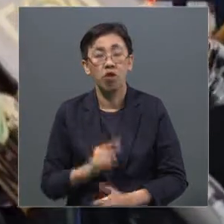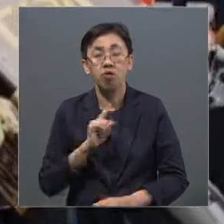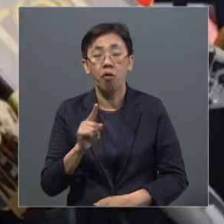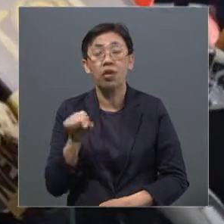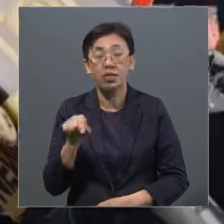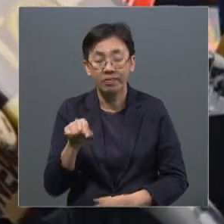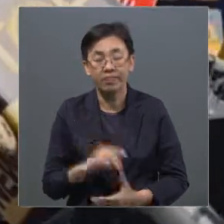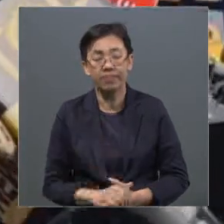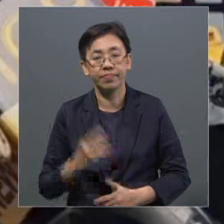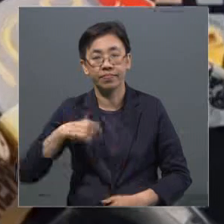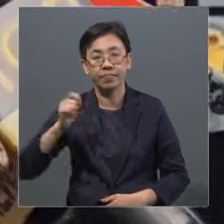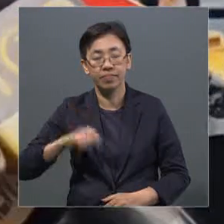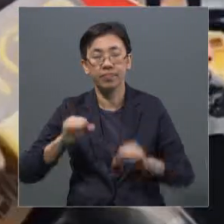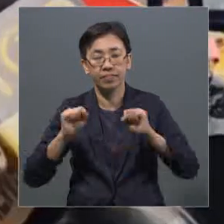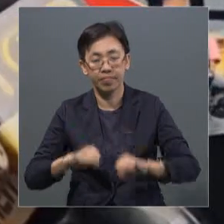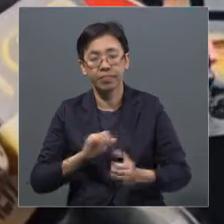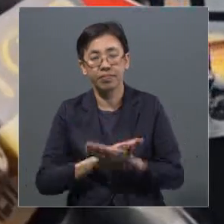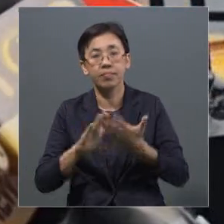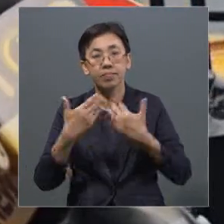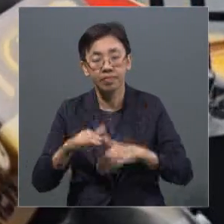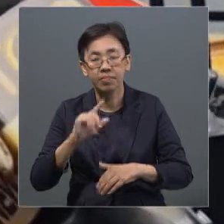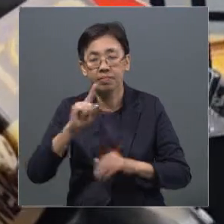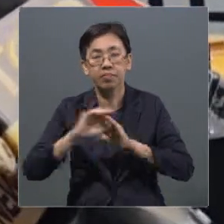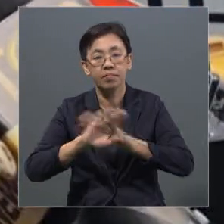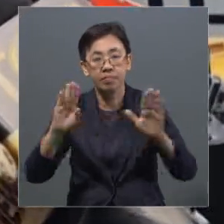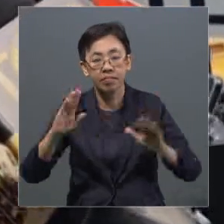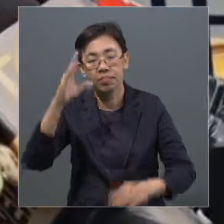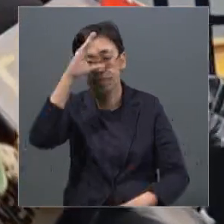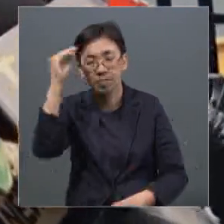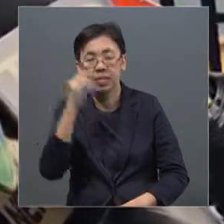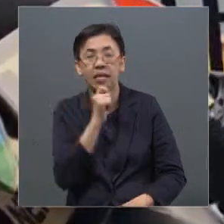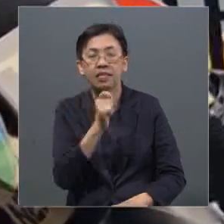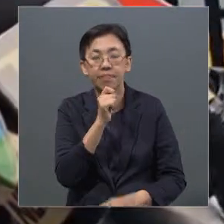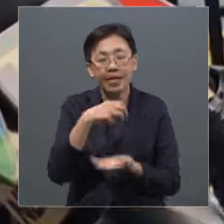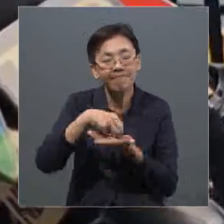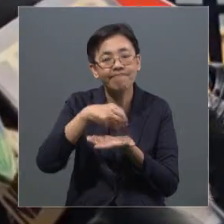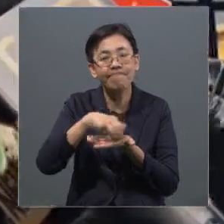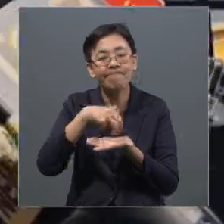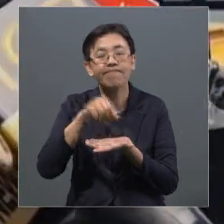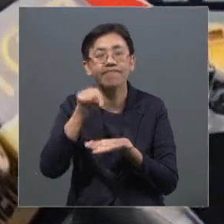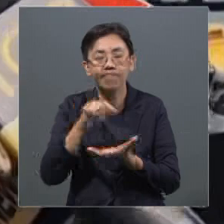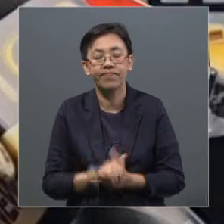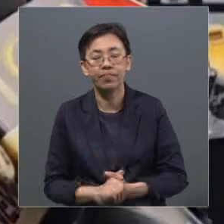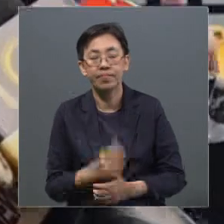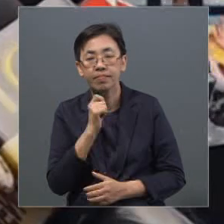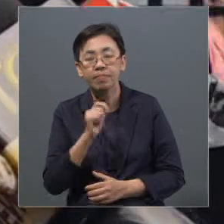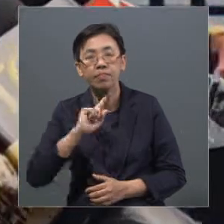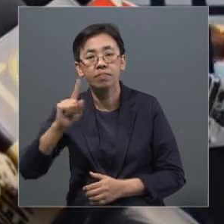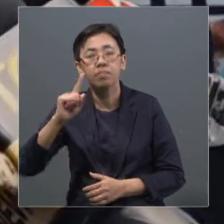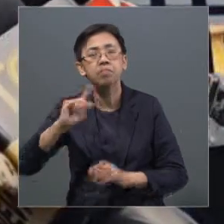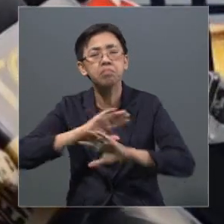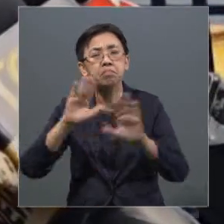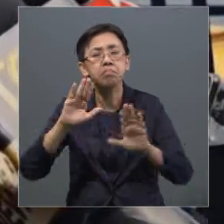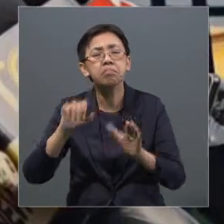วันนี้พอศาลมีคำพิพากษาออกมาเสร็จเรียบร้อยยกฟ้องคุณชวนก็ออกมาให้สัมภาษณ์ตรงนี้นี่แหละนะบอกว่าศาลยกฟ้องเพราะว่า